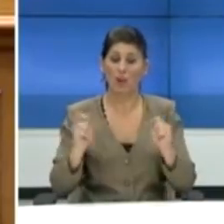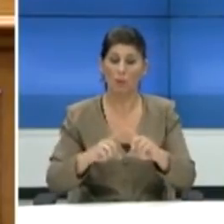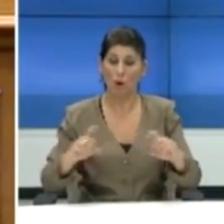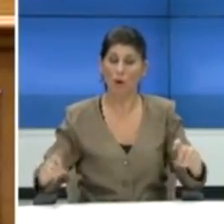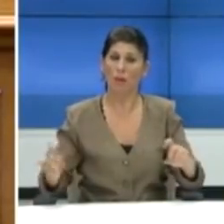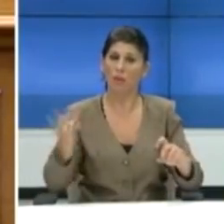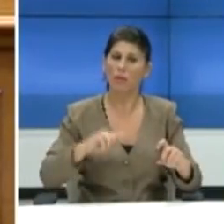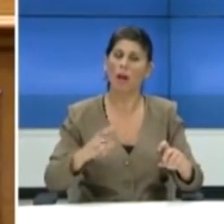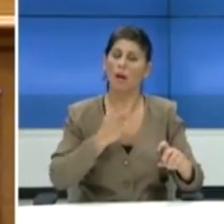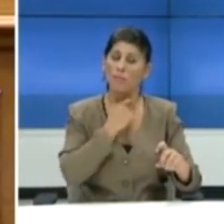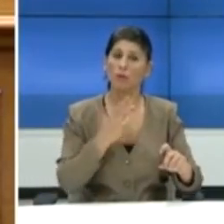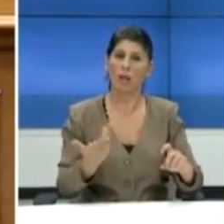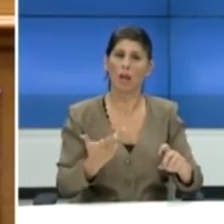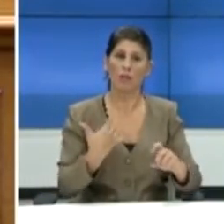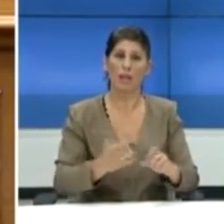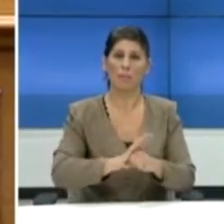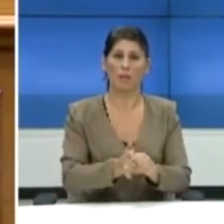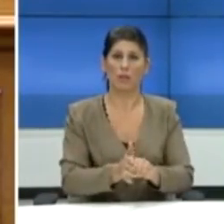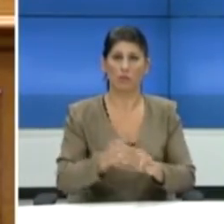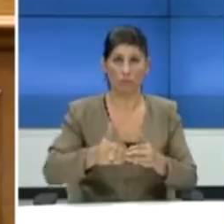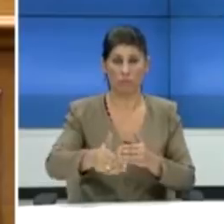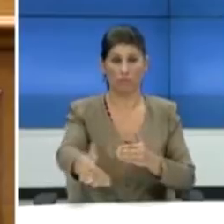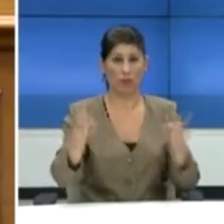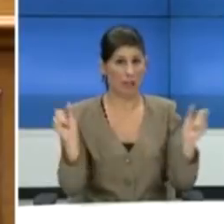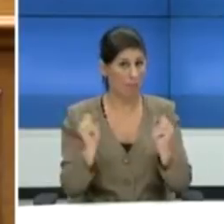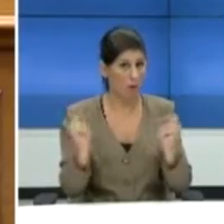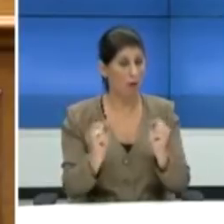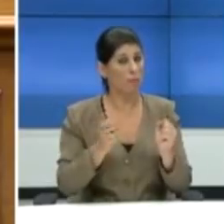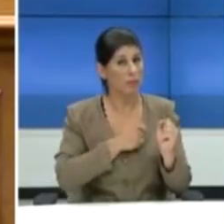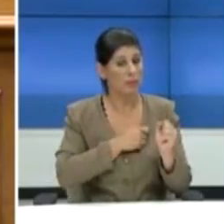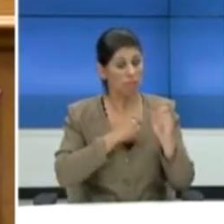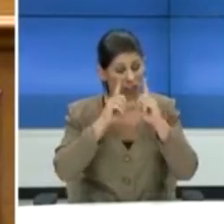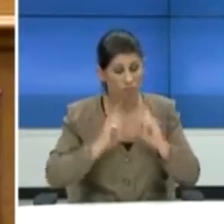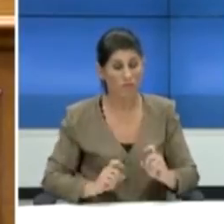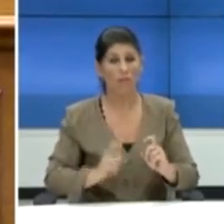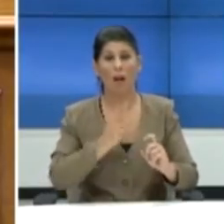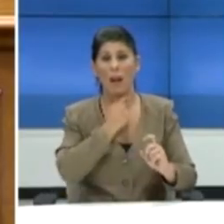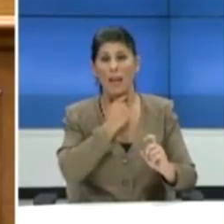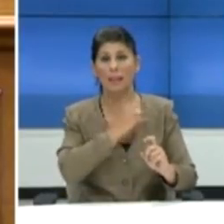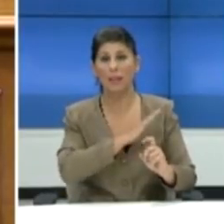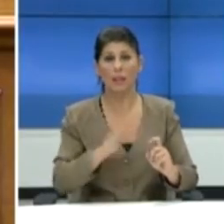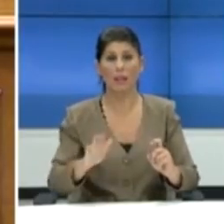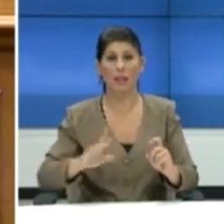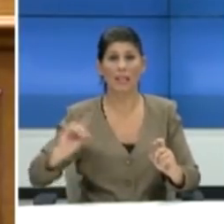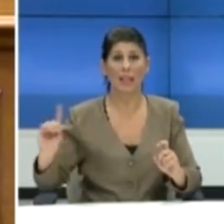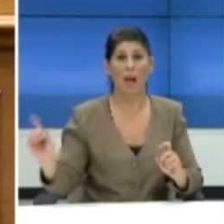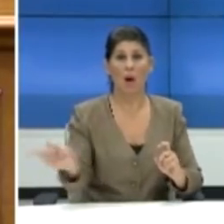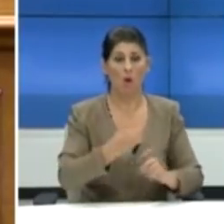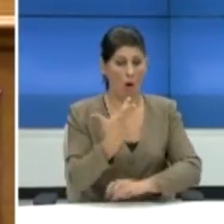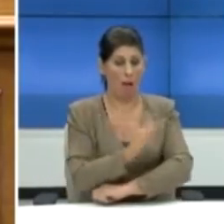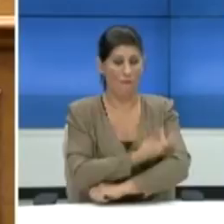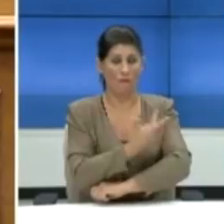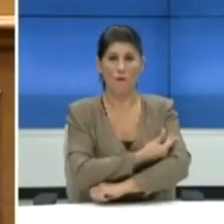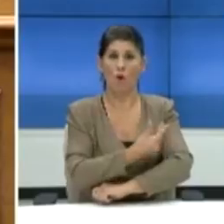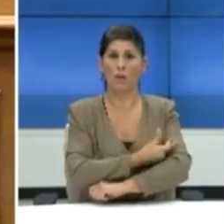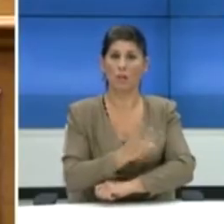άλλα. Ιδιαίτερα τώρα, μπροστά και στον επερχόμενο χειμώνα, θεωρούμε επιτακτική την ανάγκη καθολικού